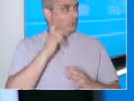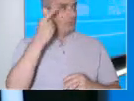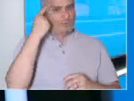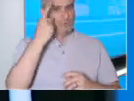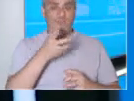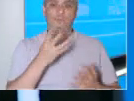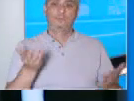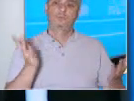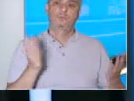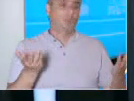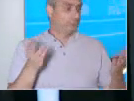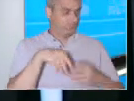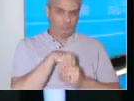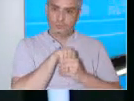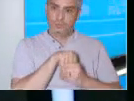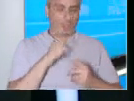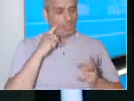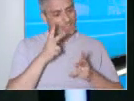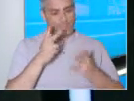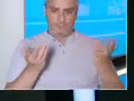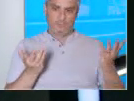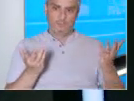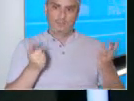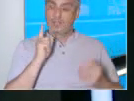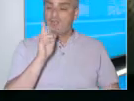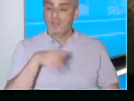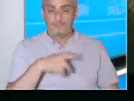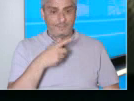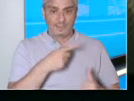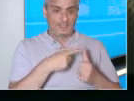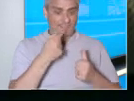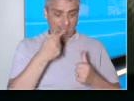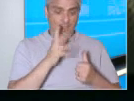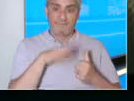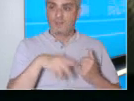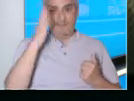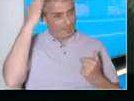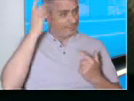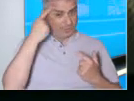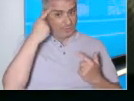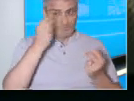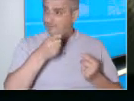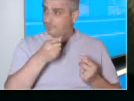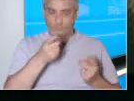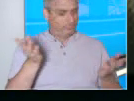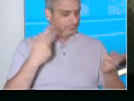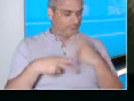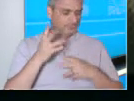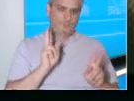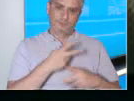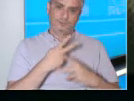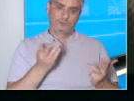שם מגעים. יש מגעים, אין ספק, הם משתעשעים במגעים, זה מצוין, אבל גם גדעון וגם נפתלי יודעים שמדבר כזה אין דרך חזרה.